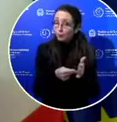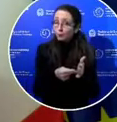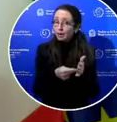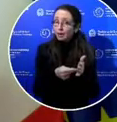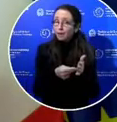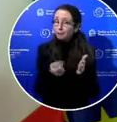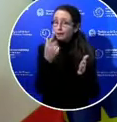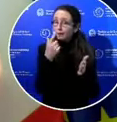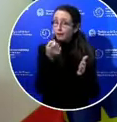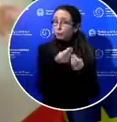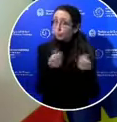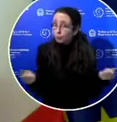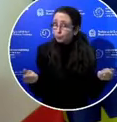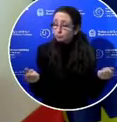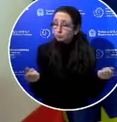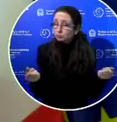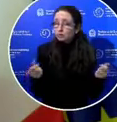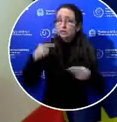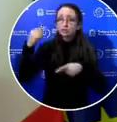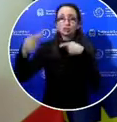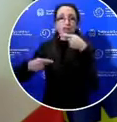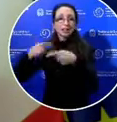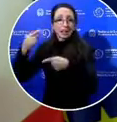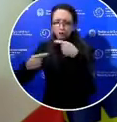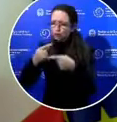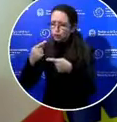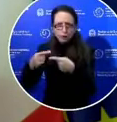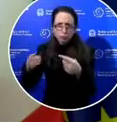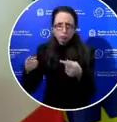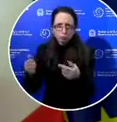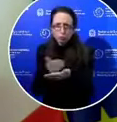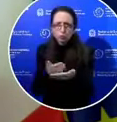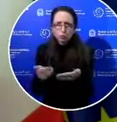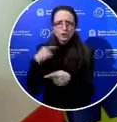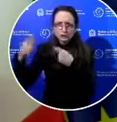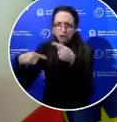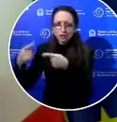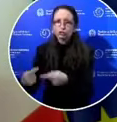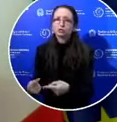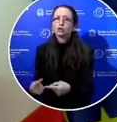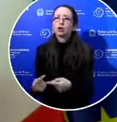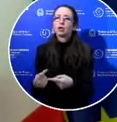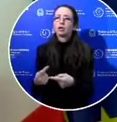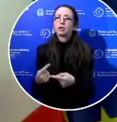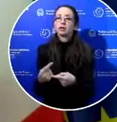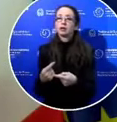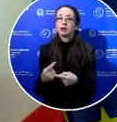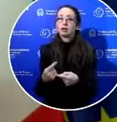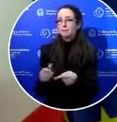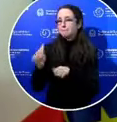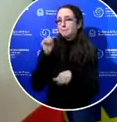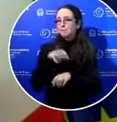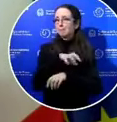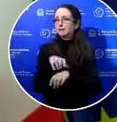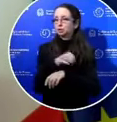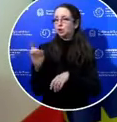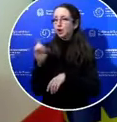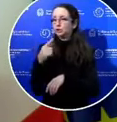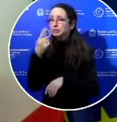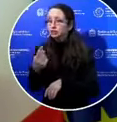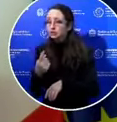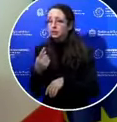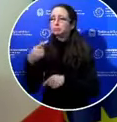dell'utilizzo in tutte le generazioni, sia ben chiaro, come è stato detto giustamente prima dal Ministro Orlando, ma